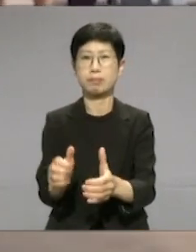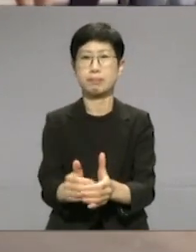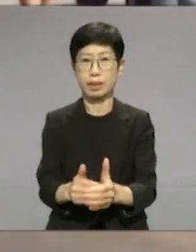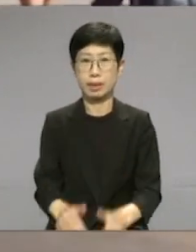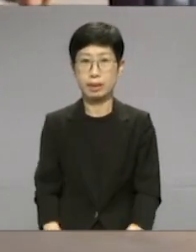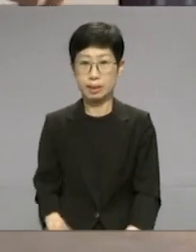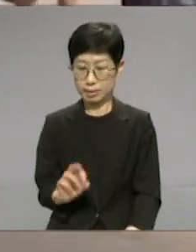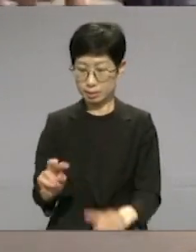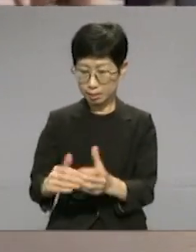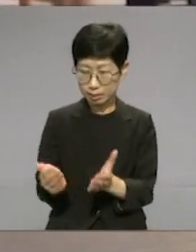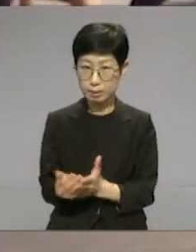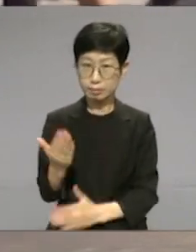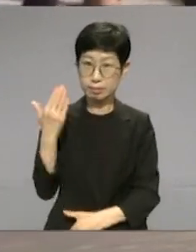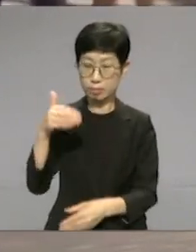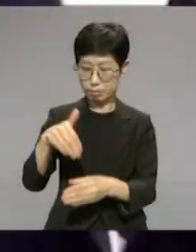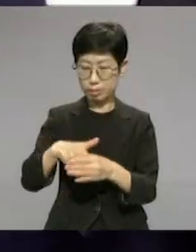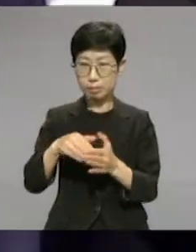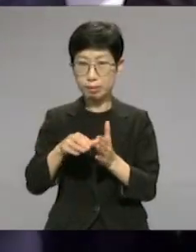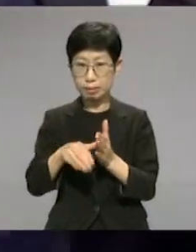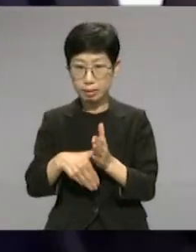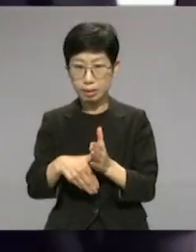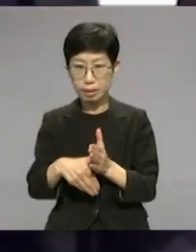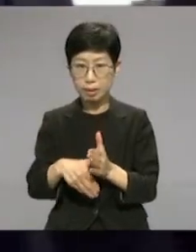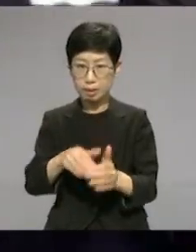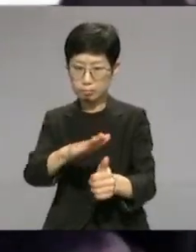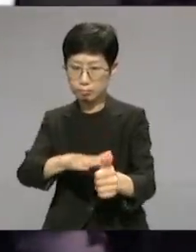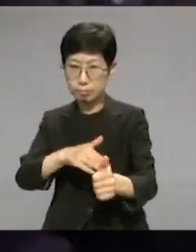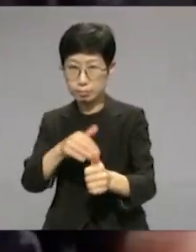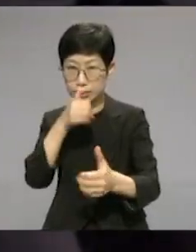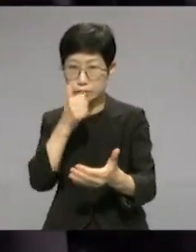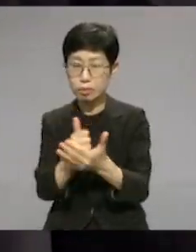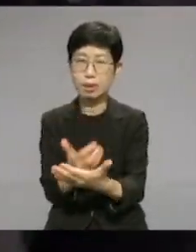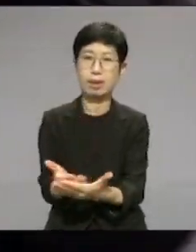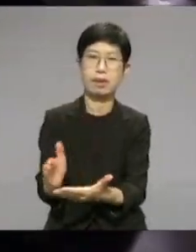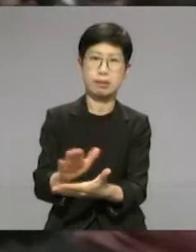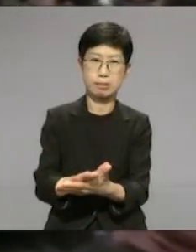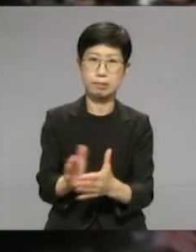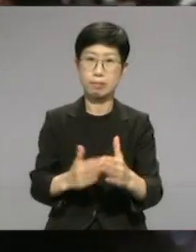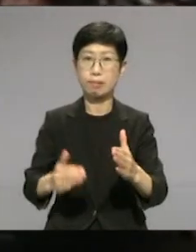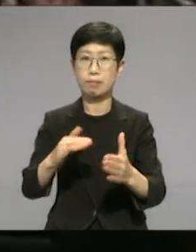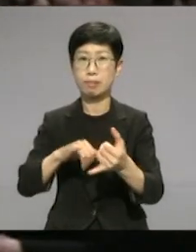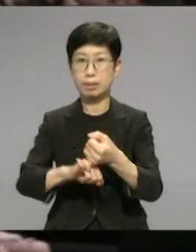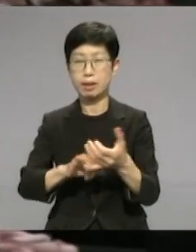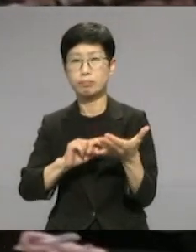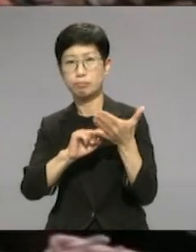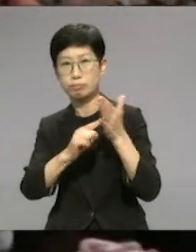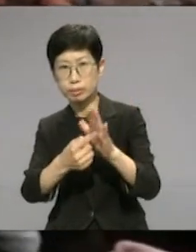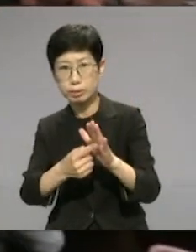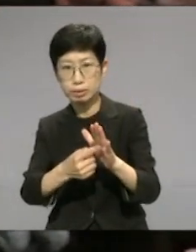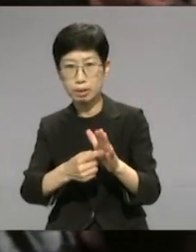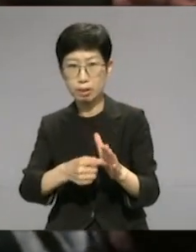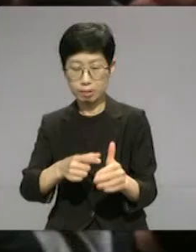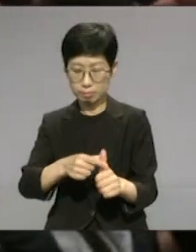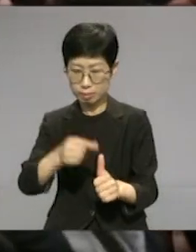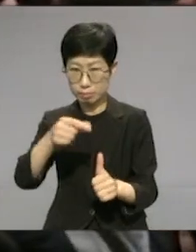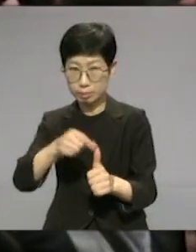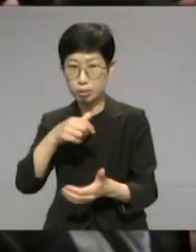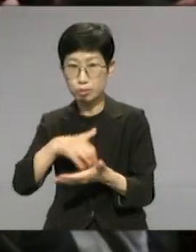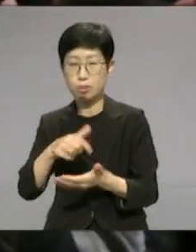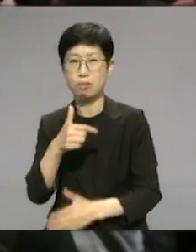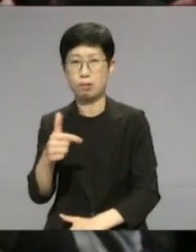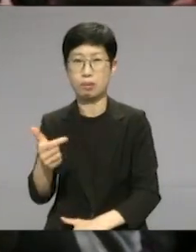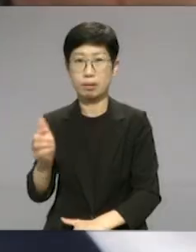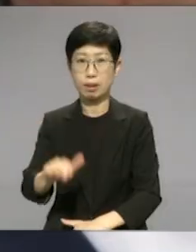전진당은 지난 총선에서 왕실 모독죄 개정 등 진보적인 공약을 내세워 최다 의석을 얻었지만 기득권 세력의